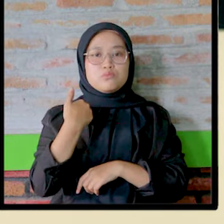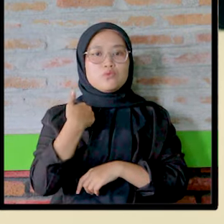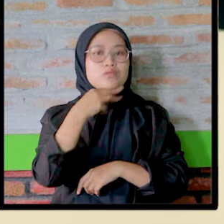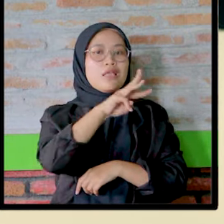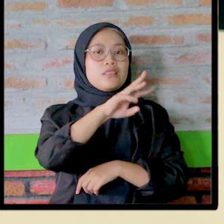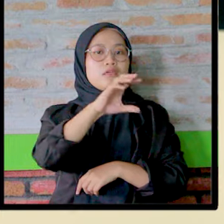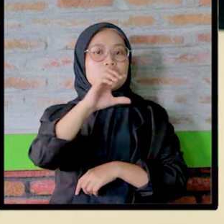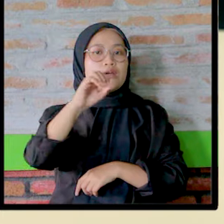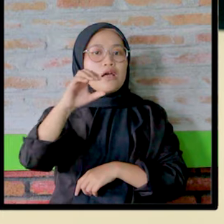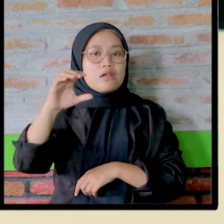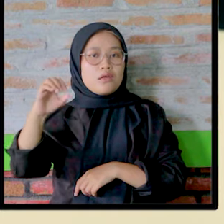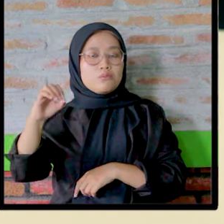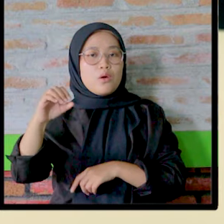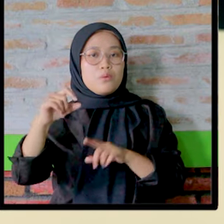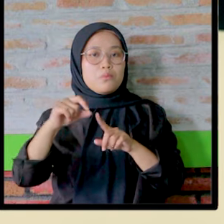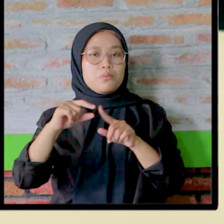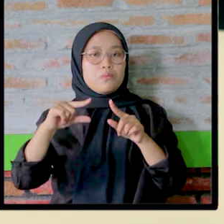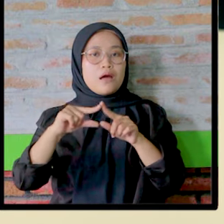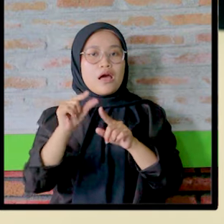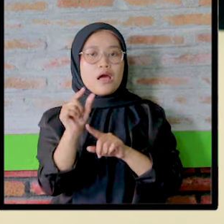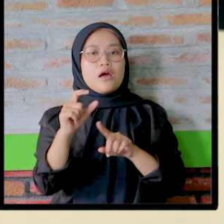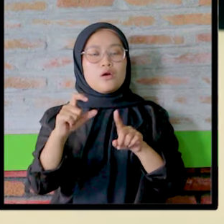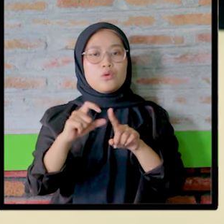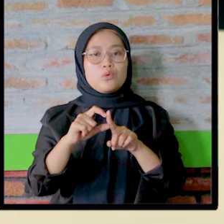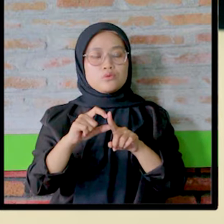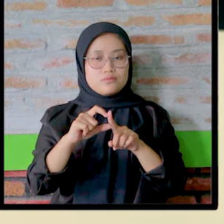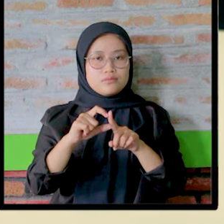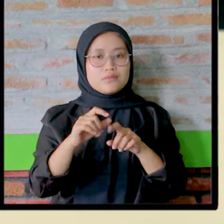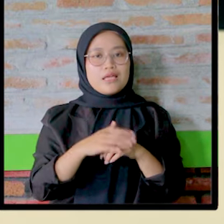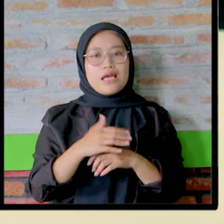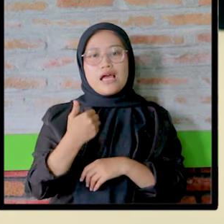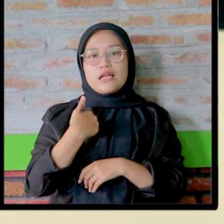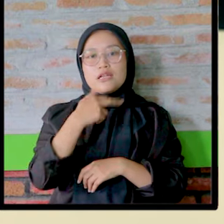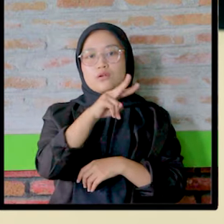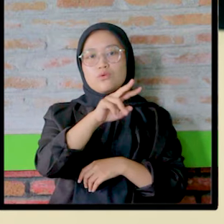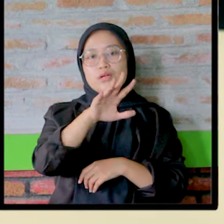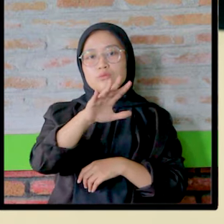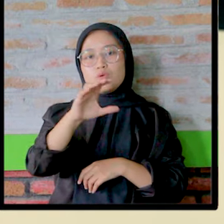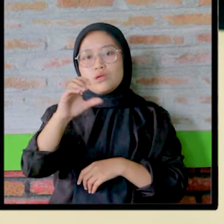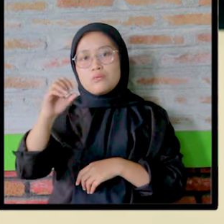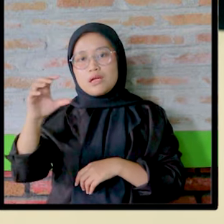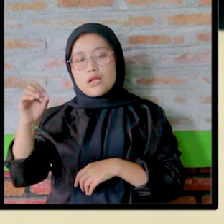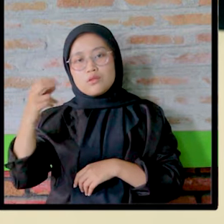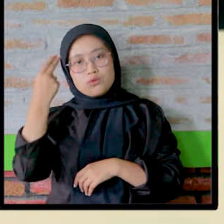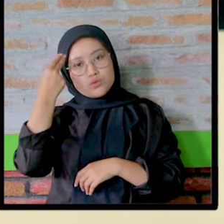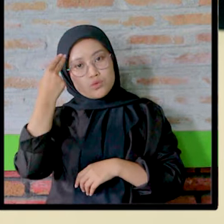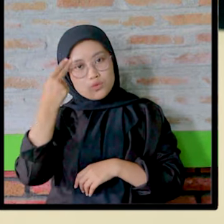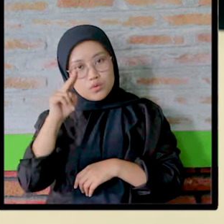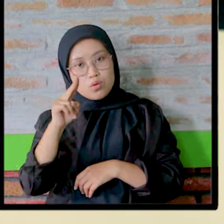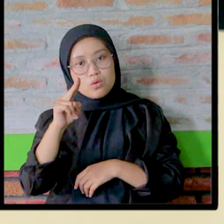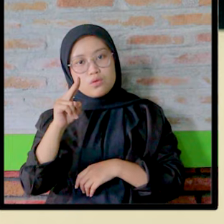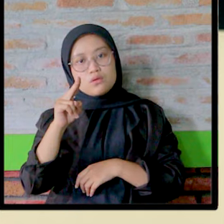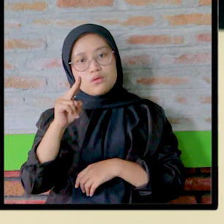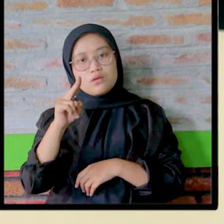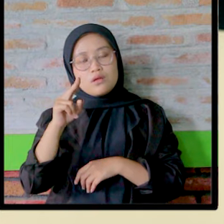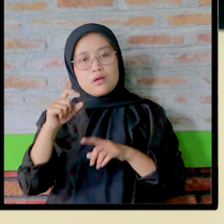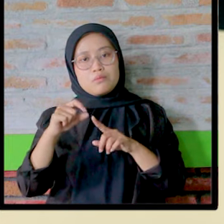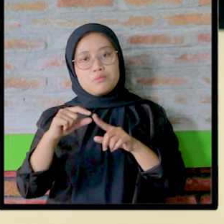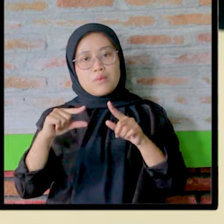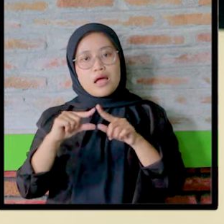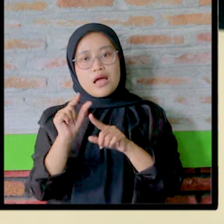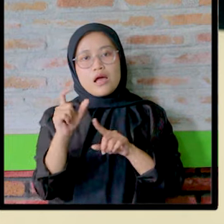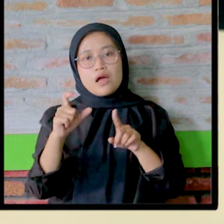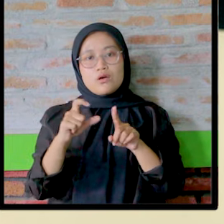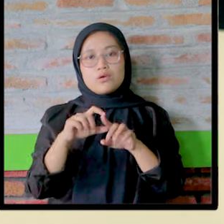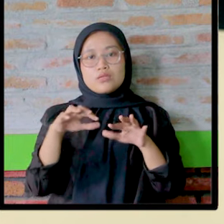3.000 PAUD di dasmen ada ee 2.500-nya untuk ee paudnya atau